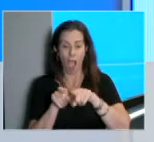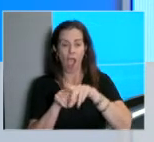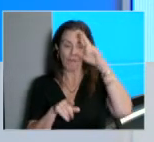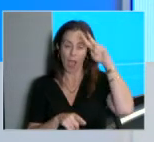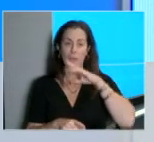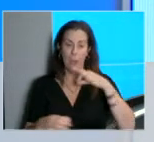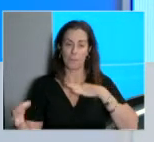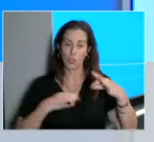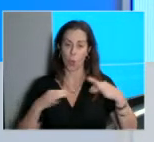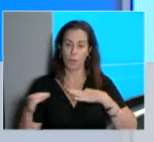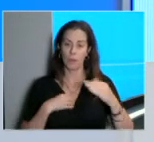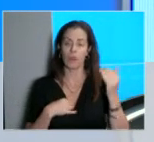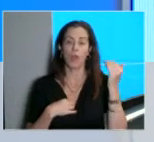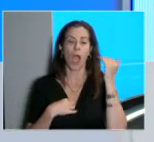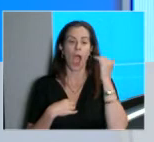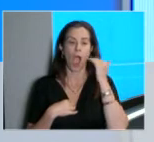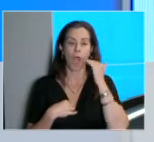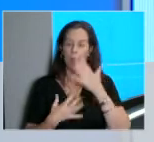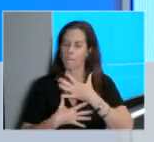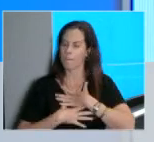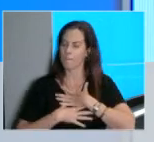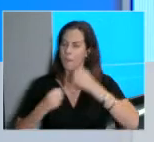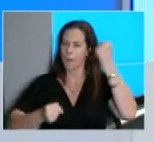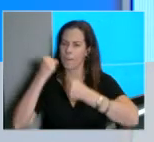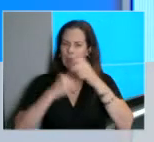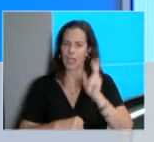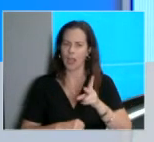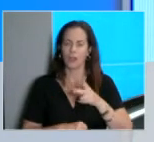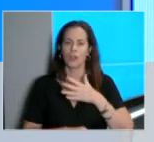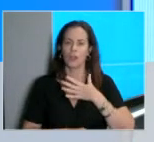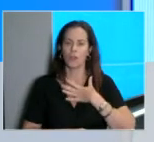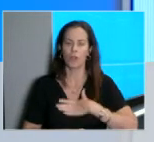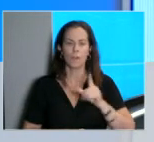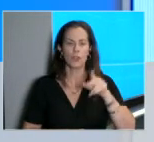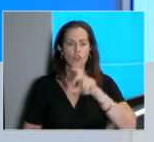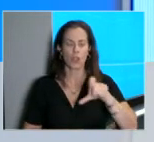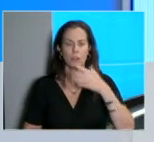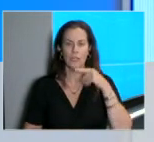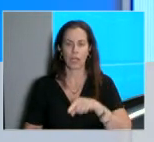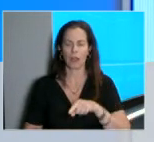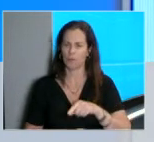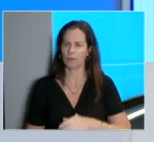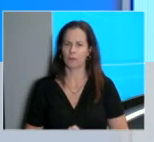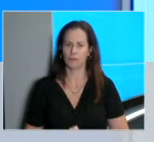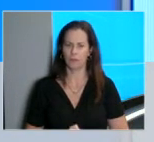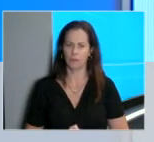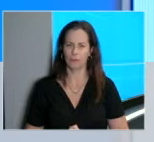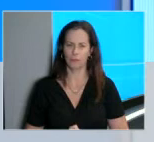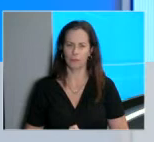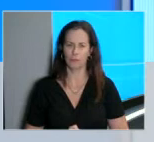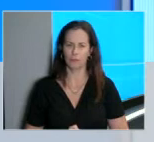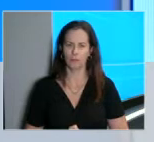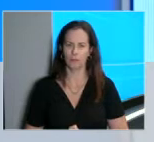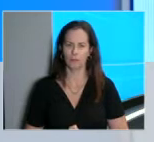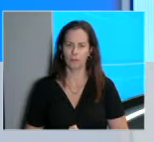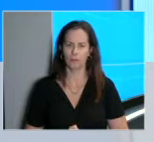נפצעו. ארצות הברית מעשה בתקיפות בעיראק, ומכוונת אצבע מאשימה לעבר ישראל, עמוס הראל מדווח על כך, ואני